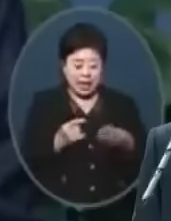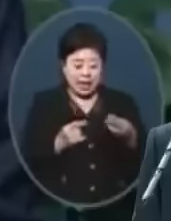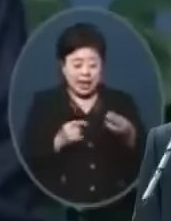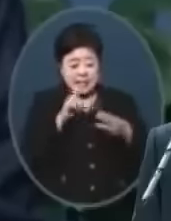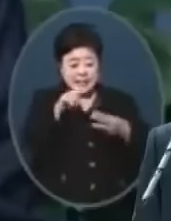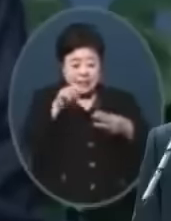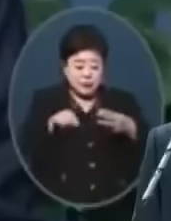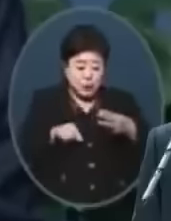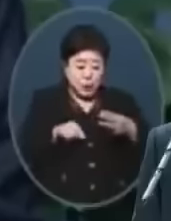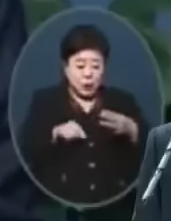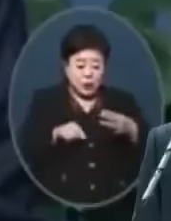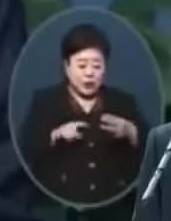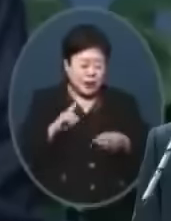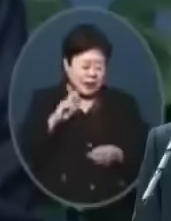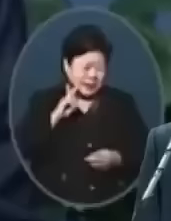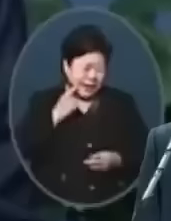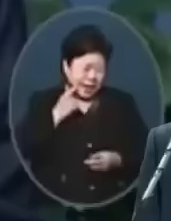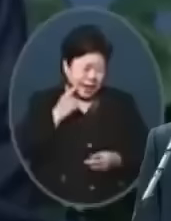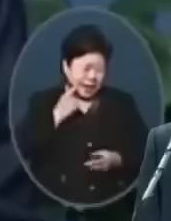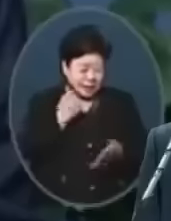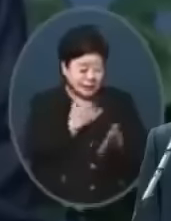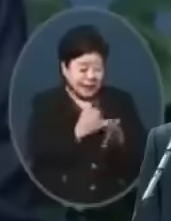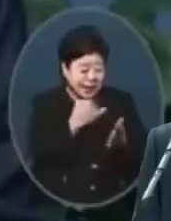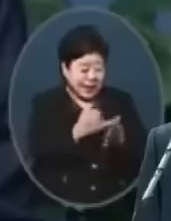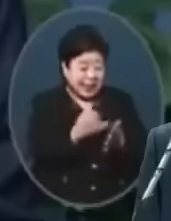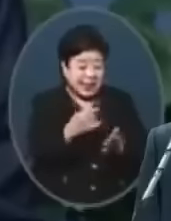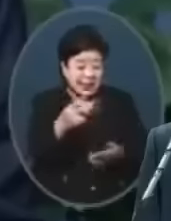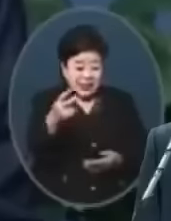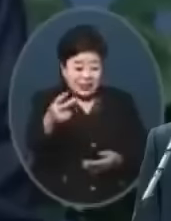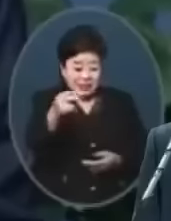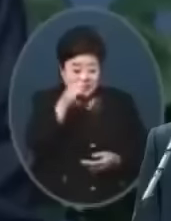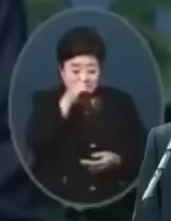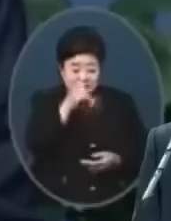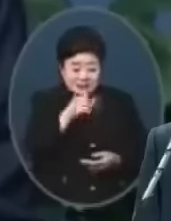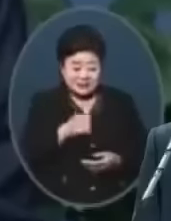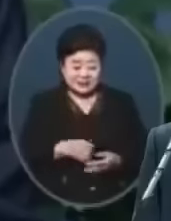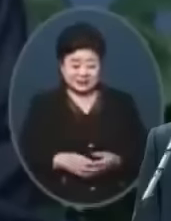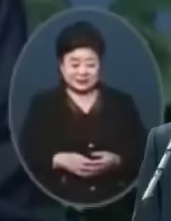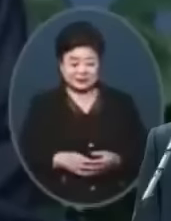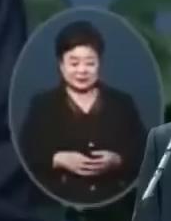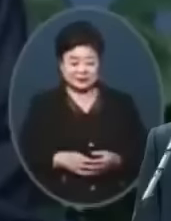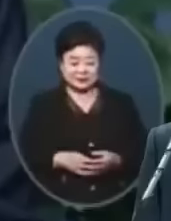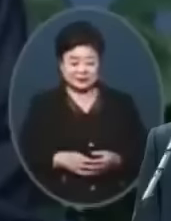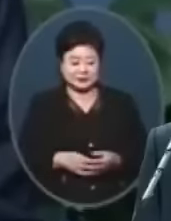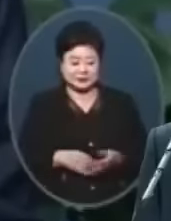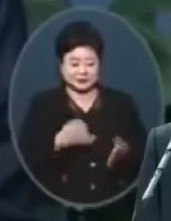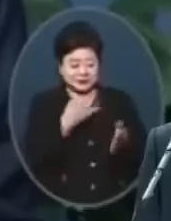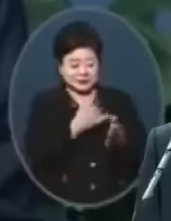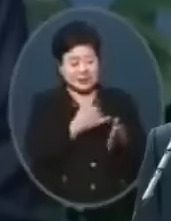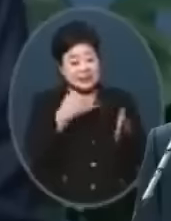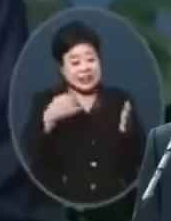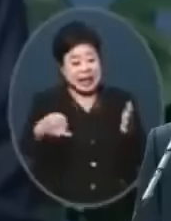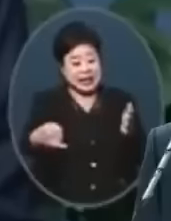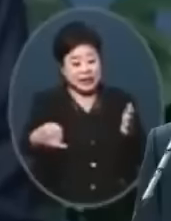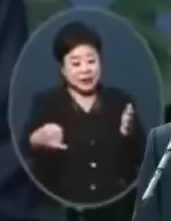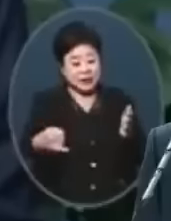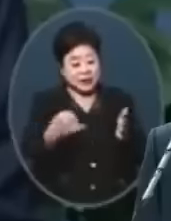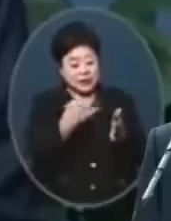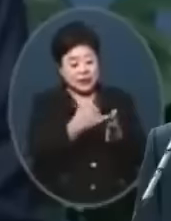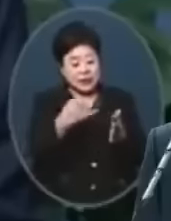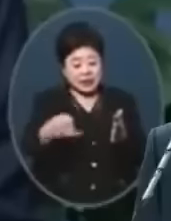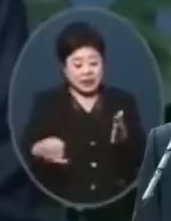외삼촌이 아주 이쁜 딸 두 개가 있었어요. 레아라는 딸을 맞딸이고